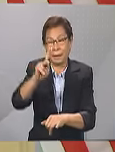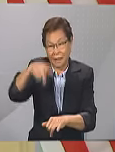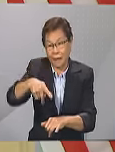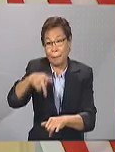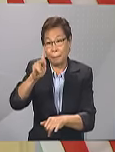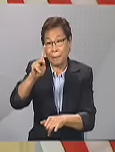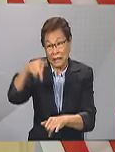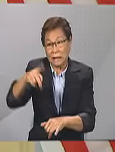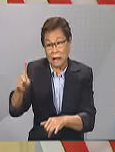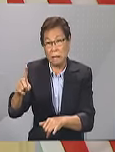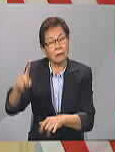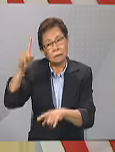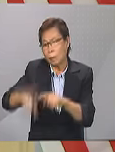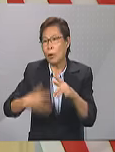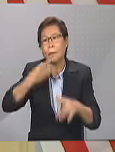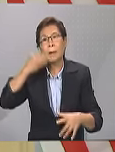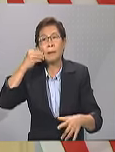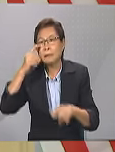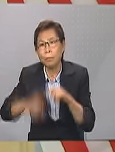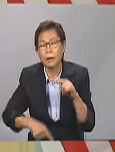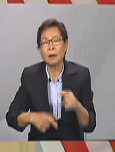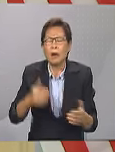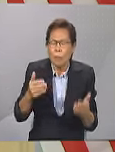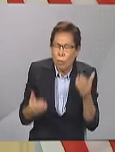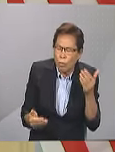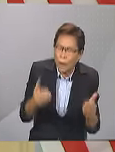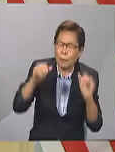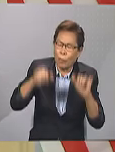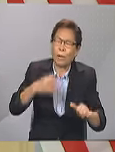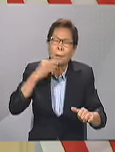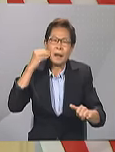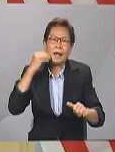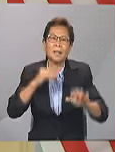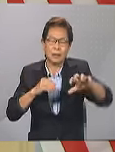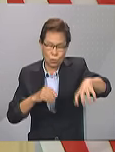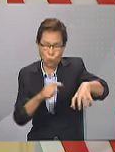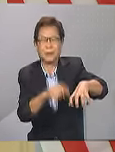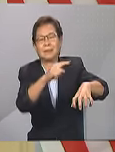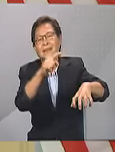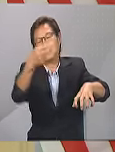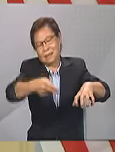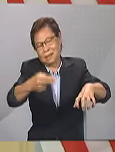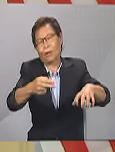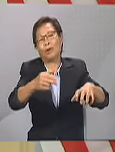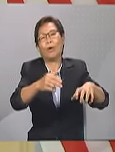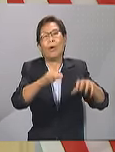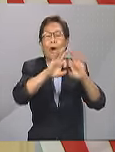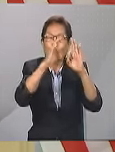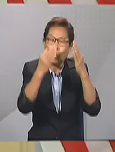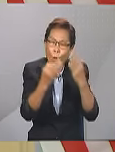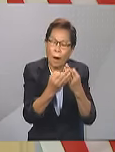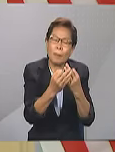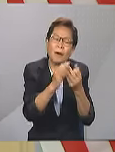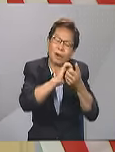the bincang tadi supaya Kalau boleh mungkin mereka boleh balik ke John hijau di rumah keluarga yang sedekat